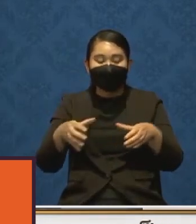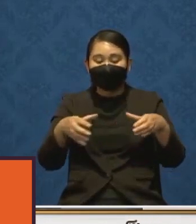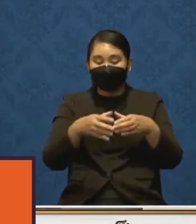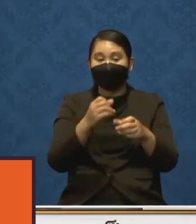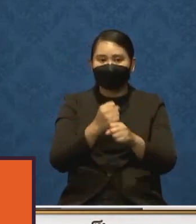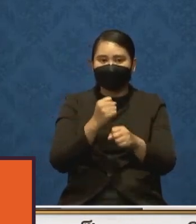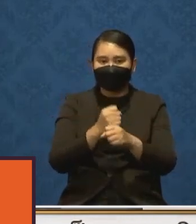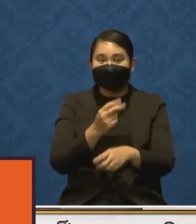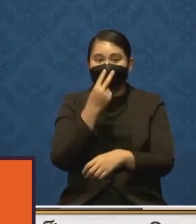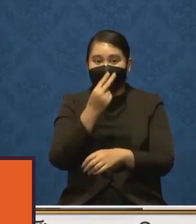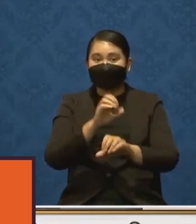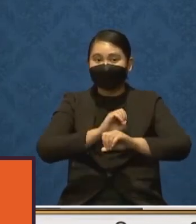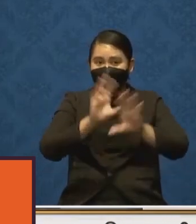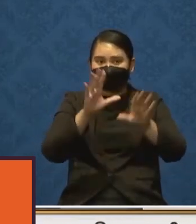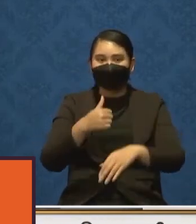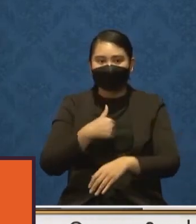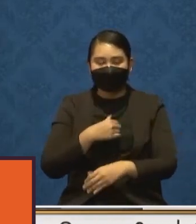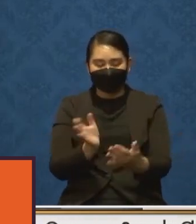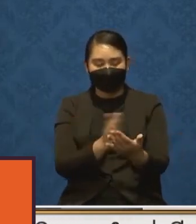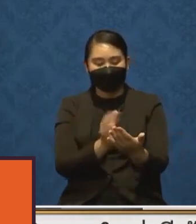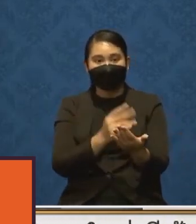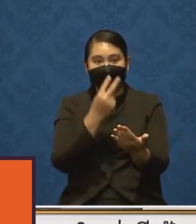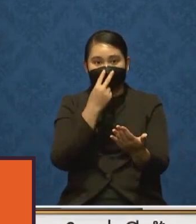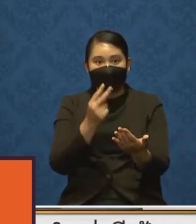มให้พวกผมได้มา นั่งชมกนอีก